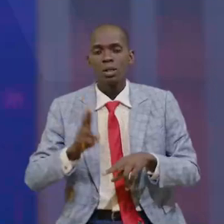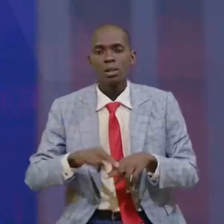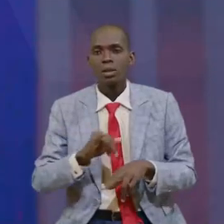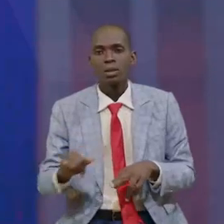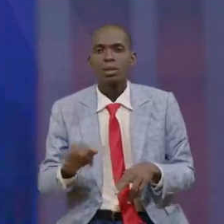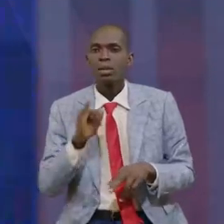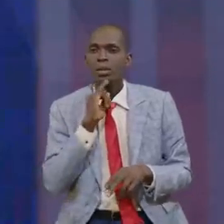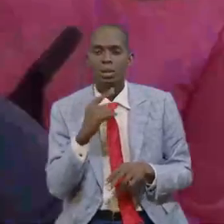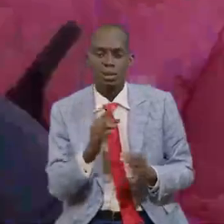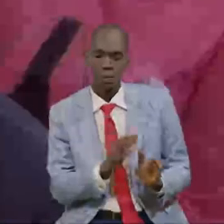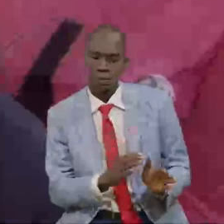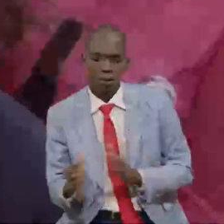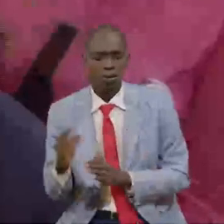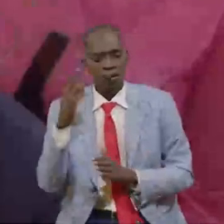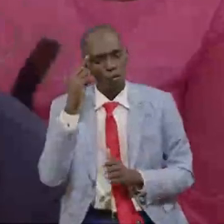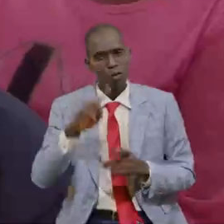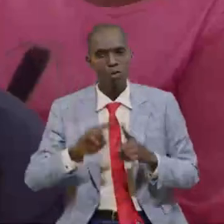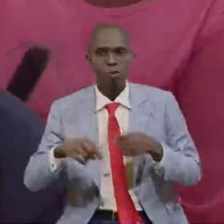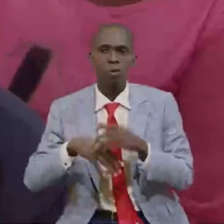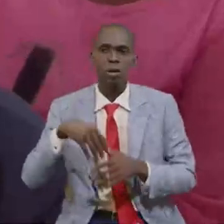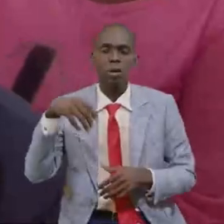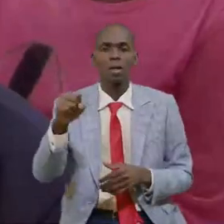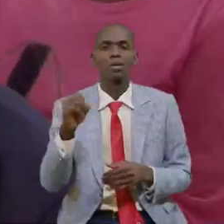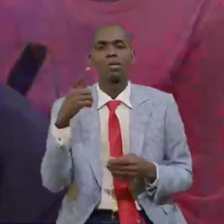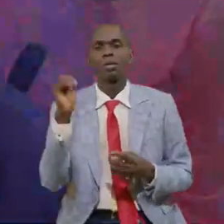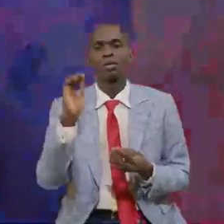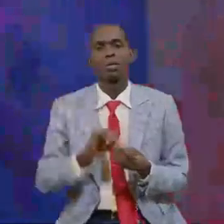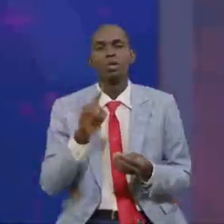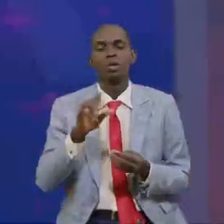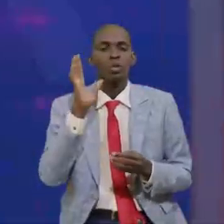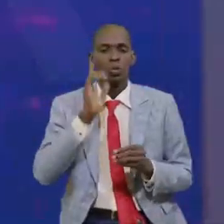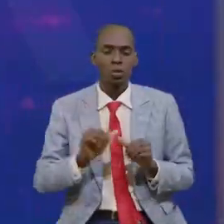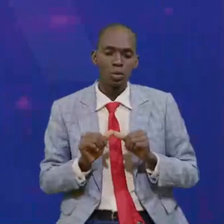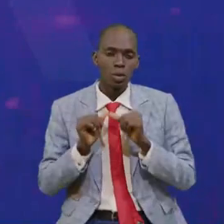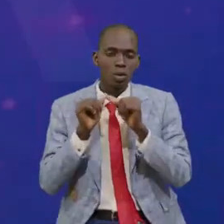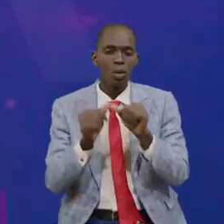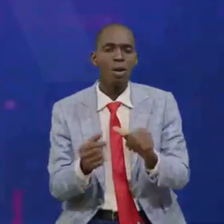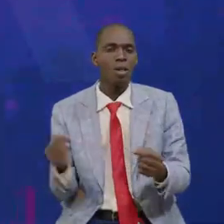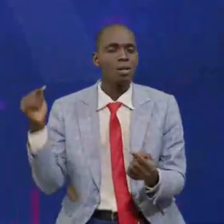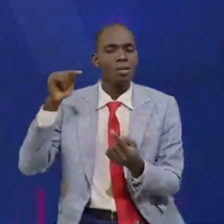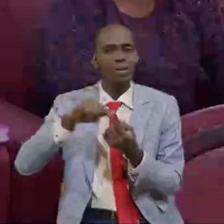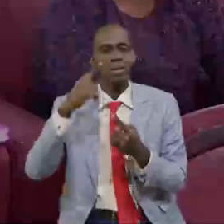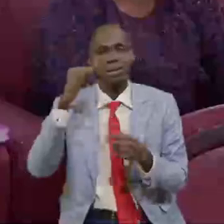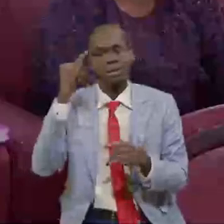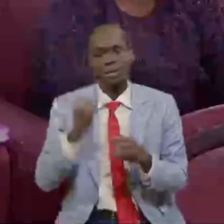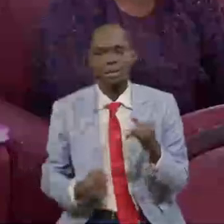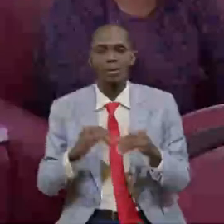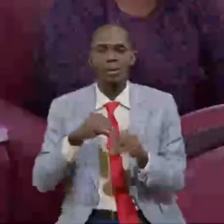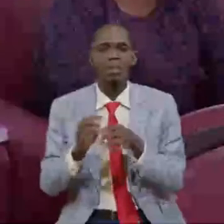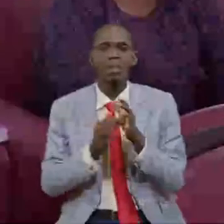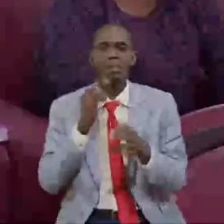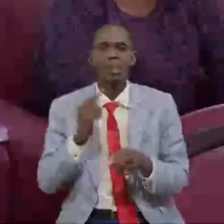une préparation pour que tu ailles sur le terrain. Tu iras jusqu'à la fin au nom de